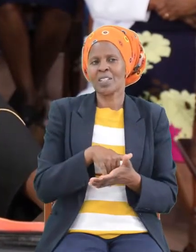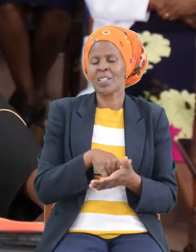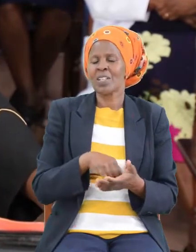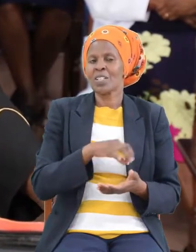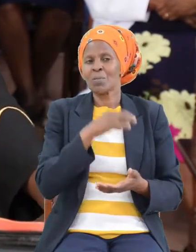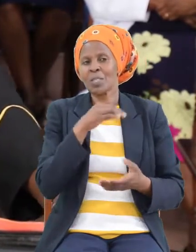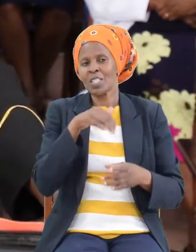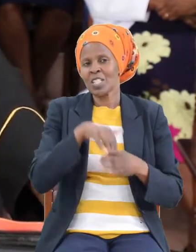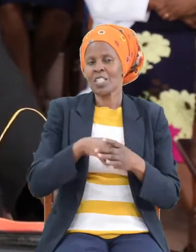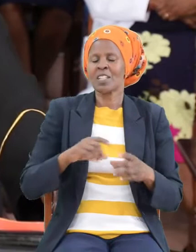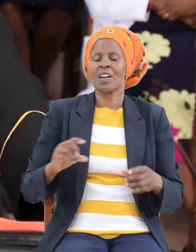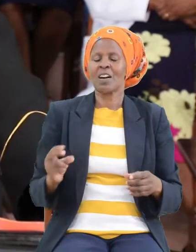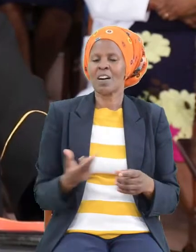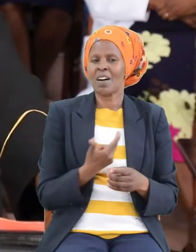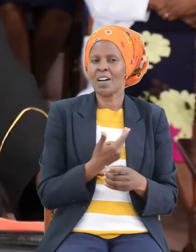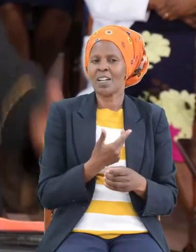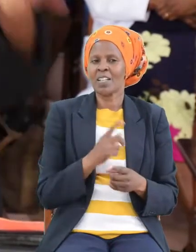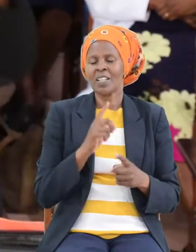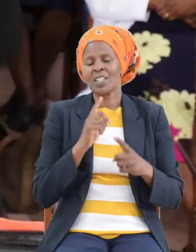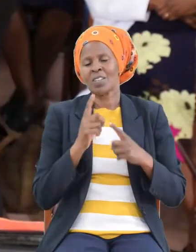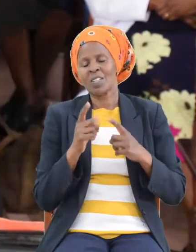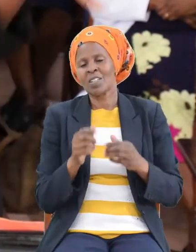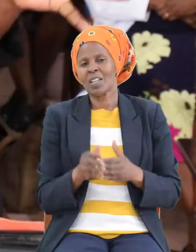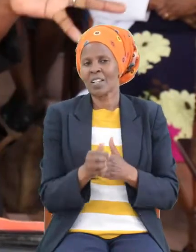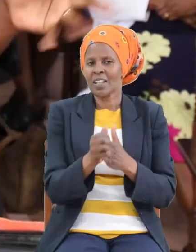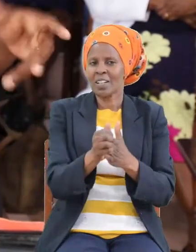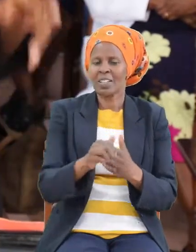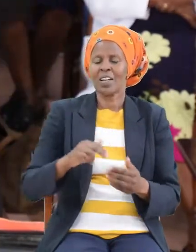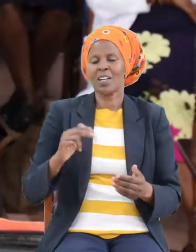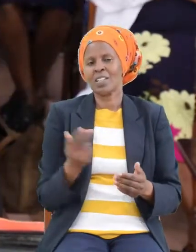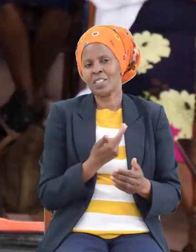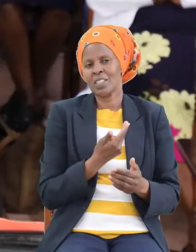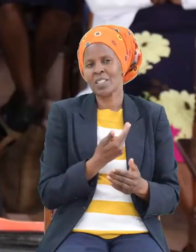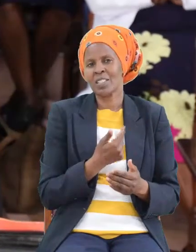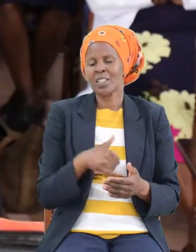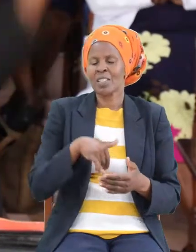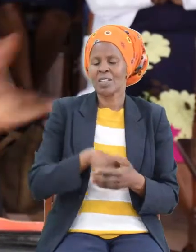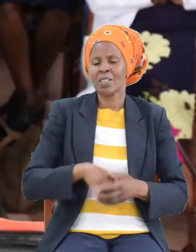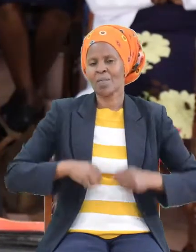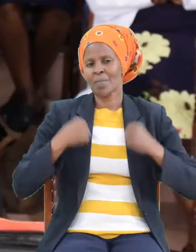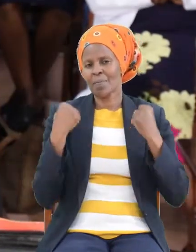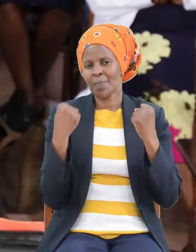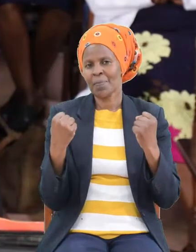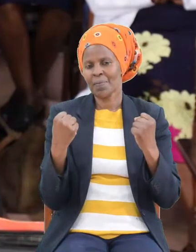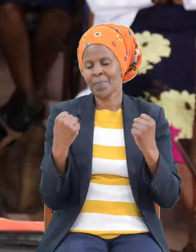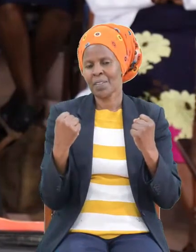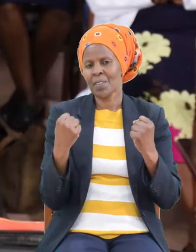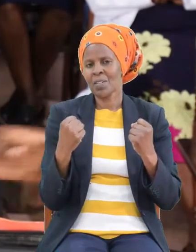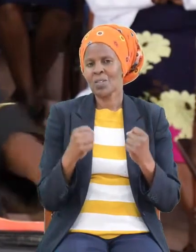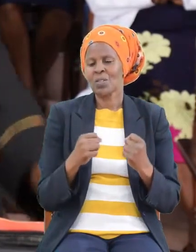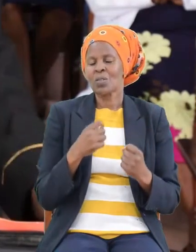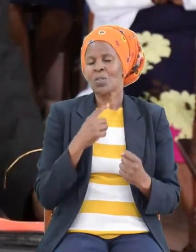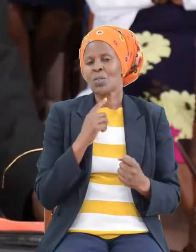ndani yetu ndiye anatueleza, ndiye anatuonyesha, na pia anatupa nguvu ya